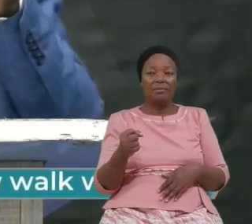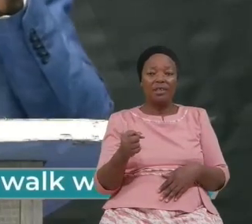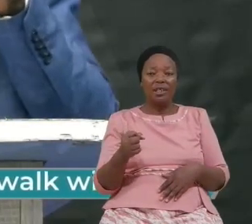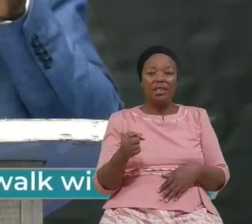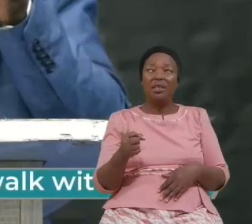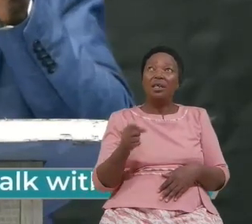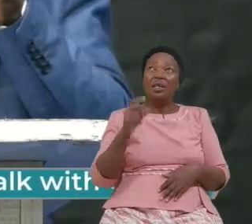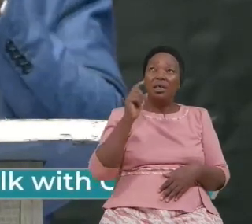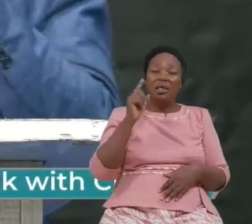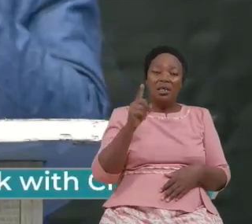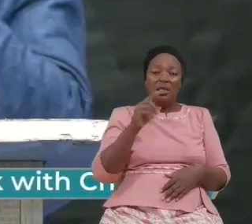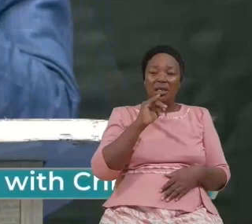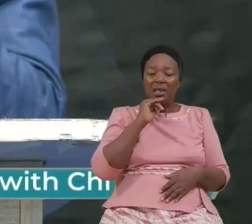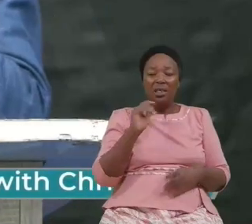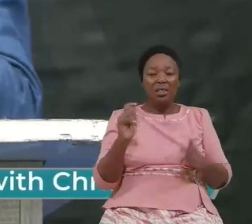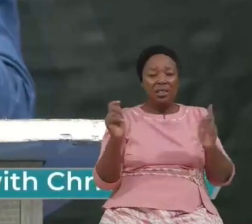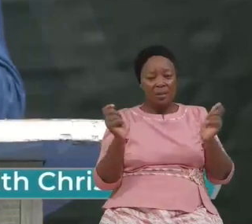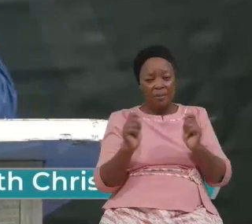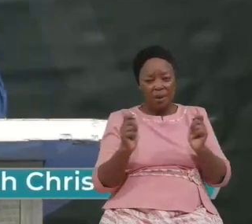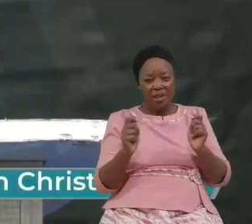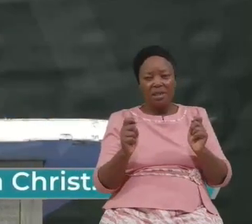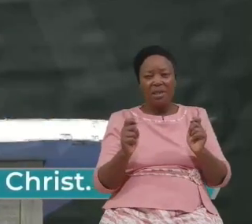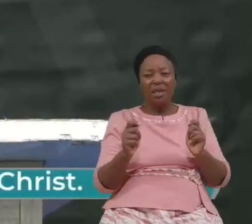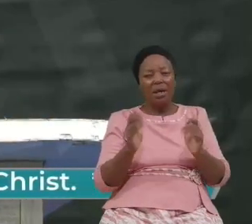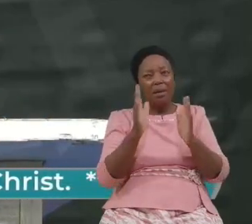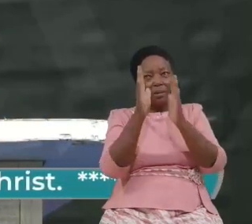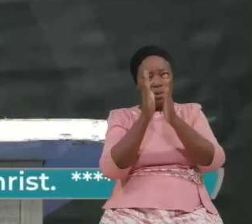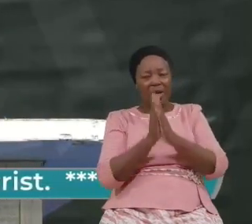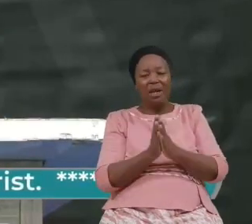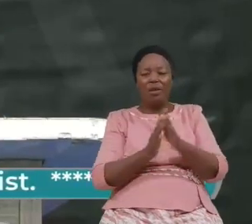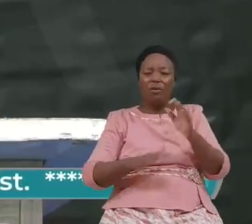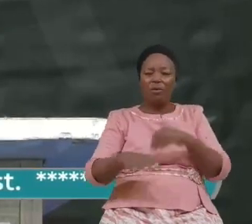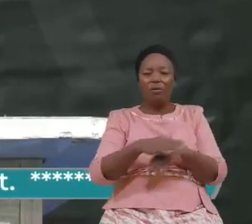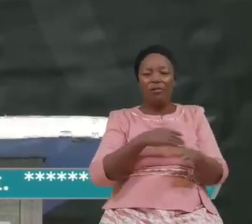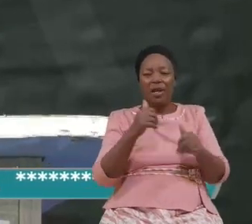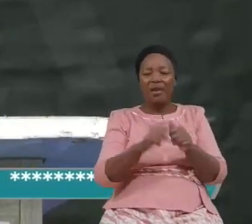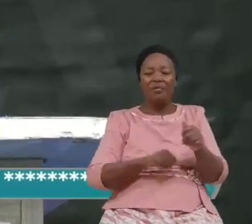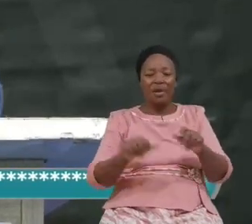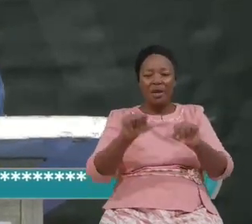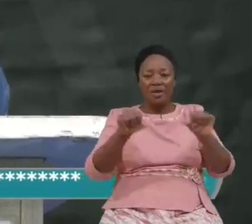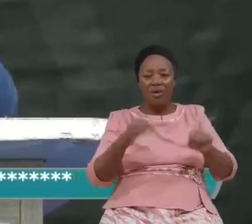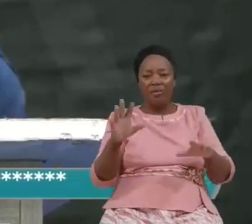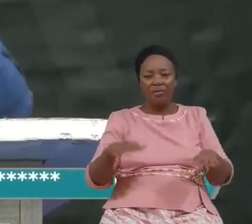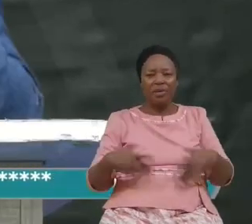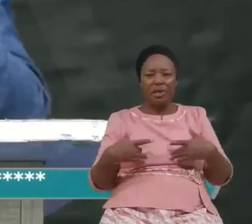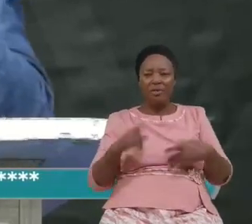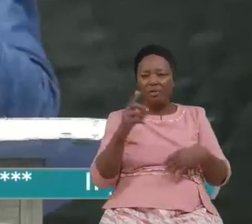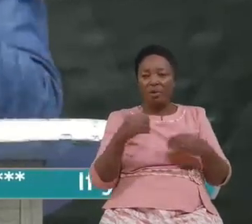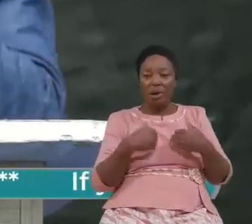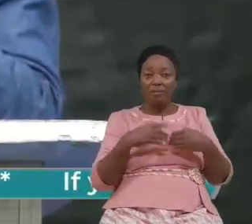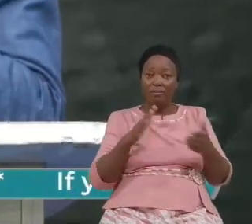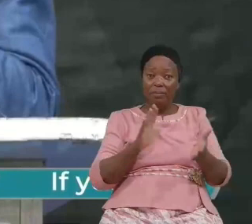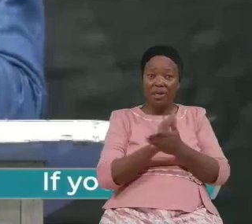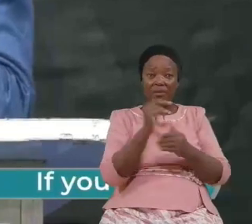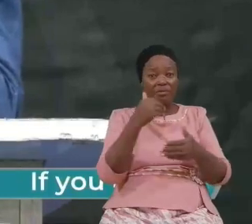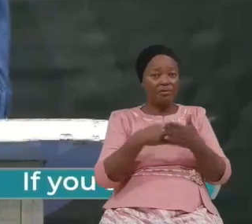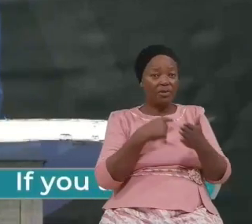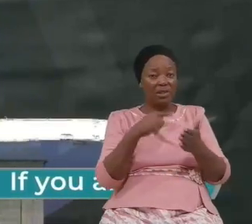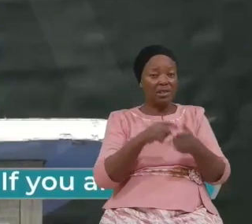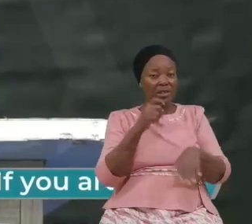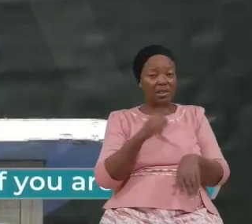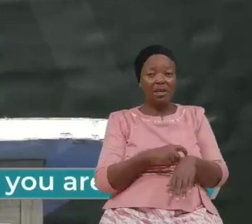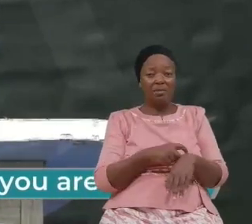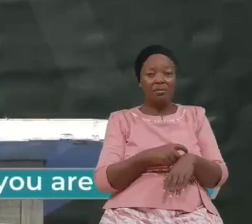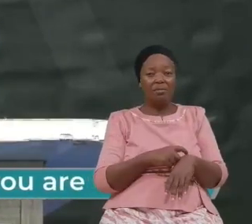son intersection impartiale couvre tous les domaines de ta vie tu as déjà cru avant ce programme